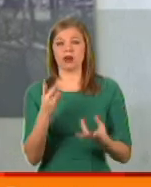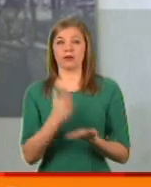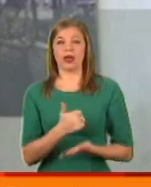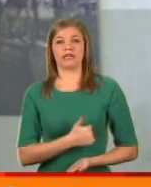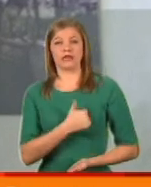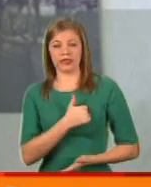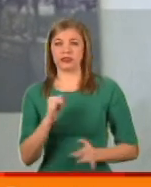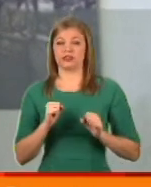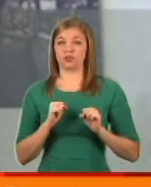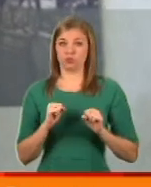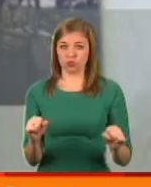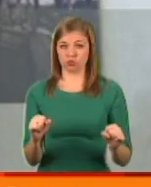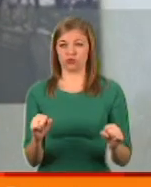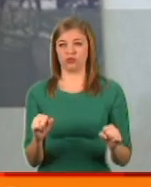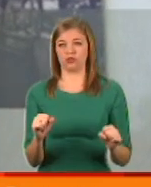гідність та